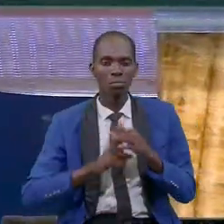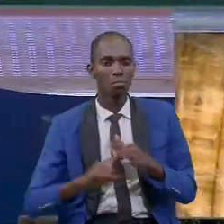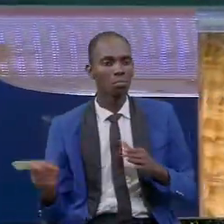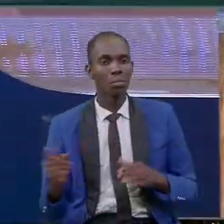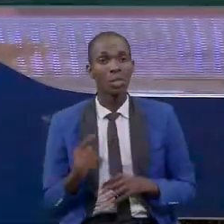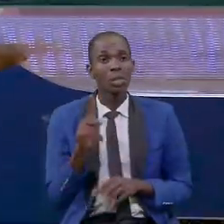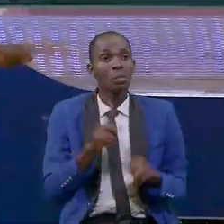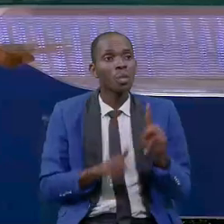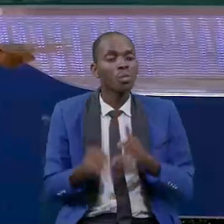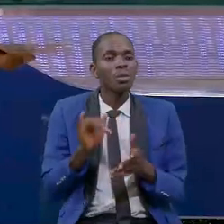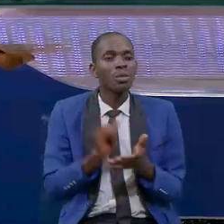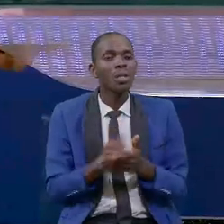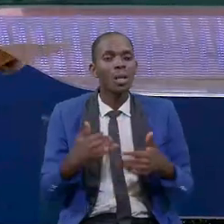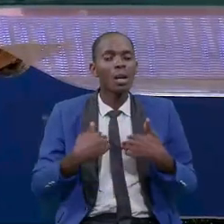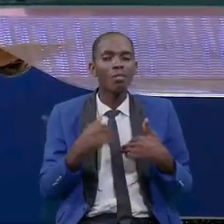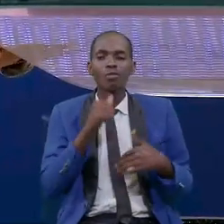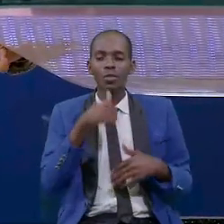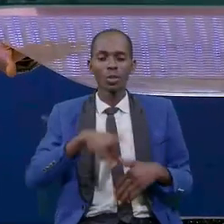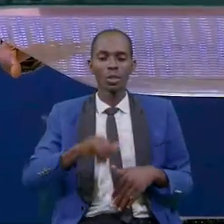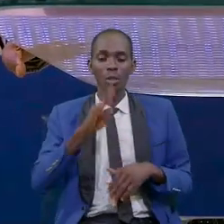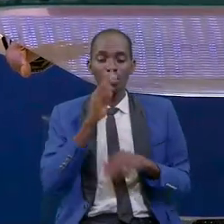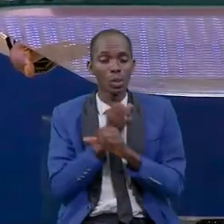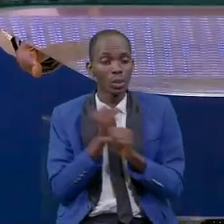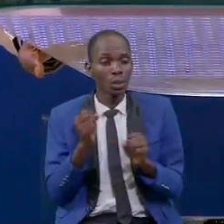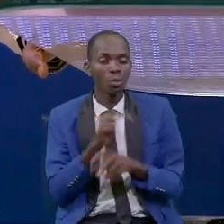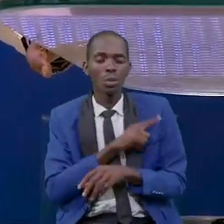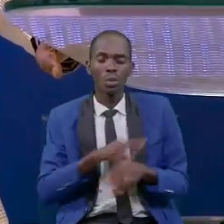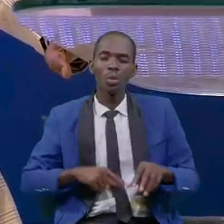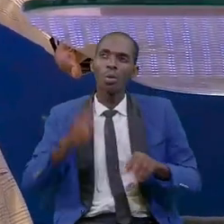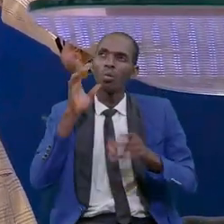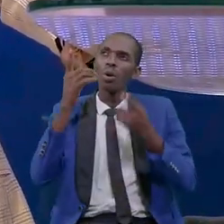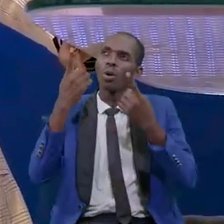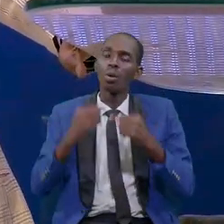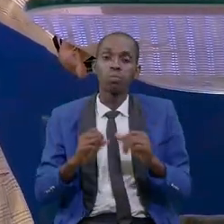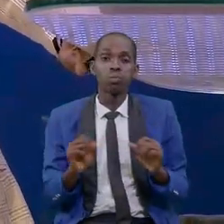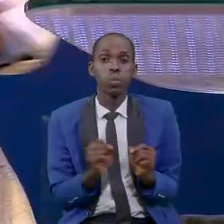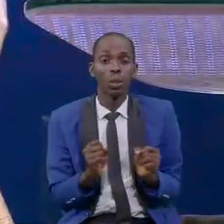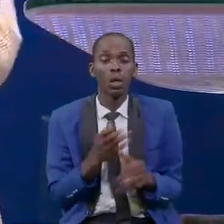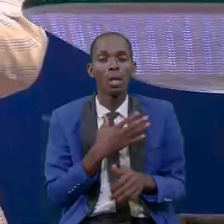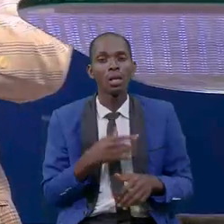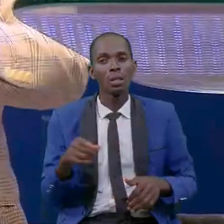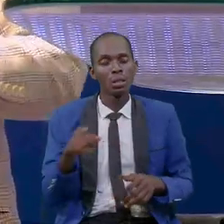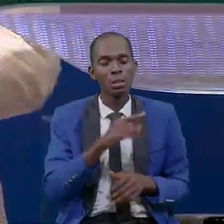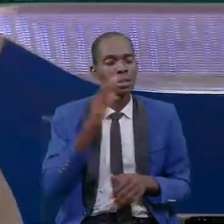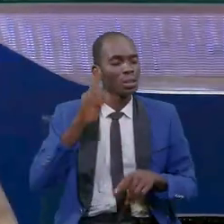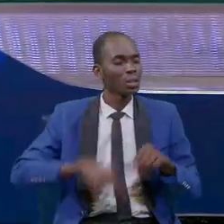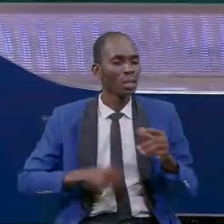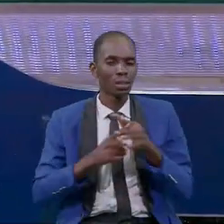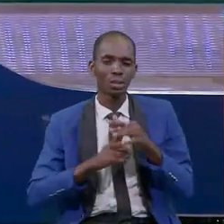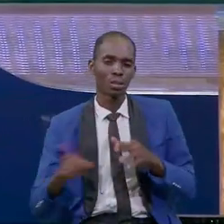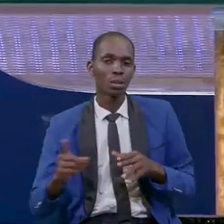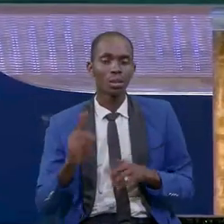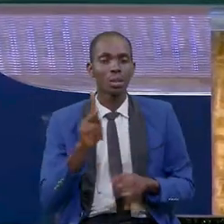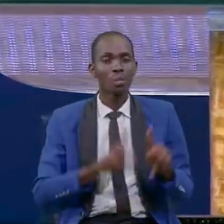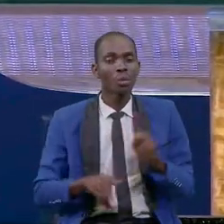ils n'échapperont pas. Ceux qui ne sont pas sauvés, le Seigneur viendra soudainement et ils ne vont pas